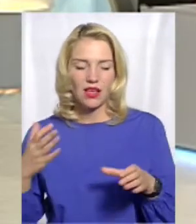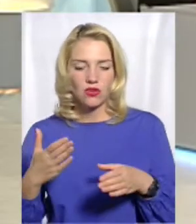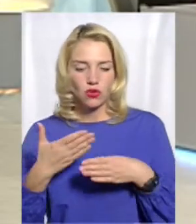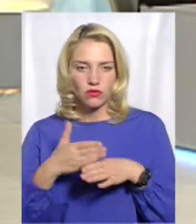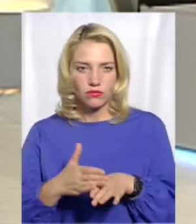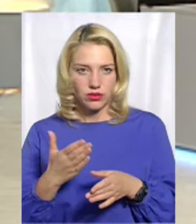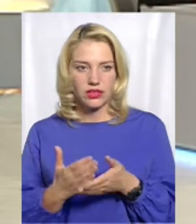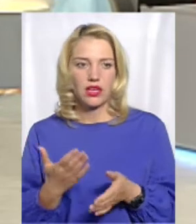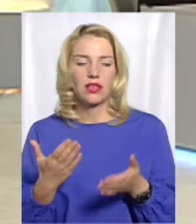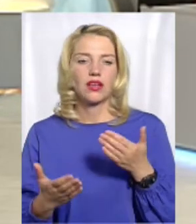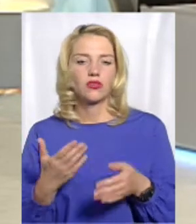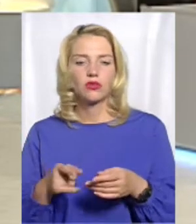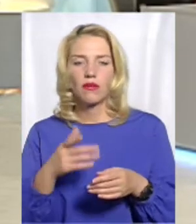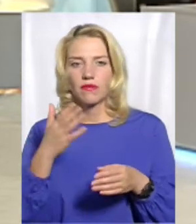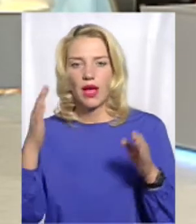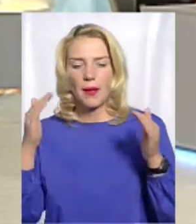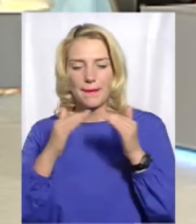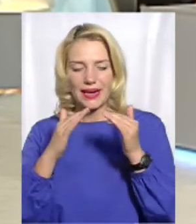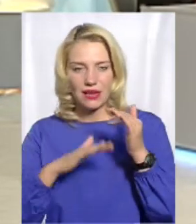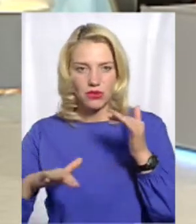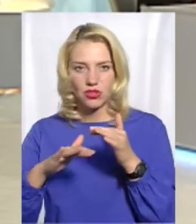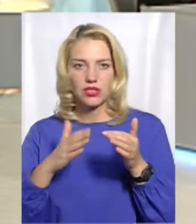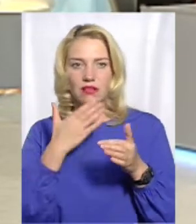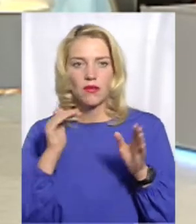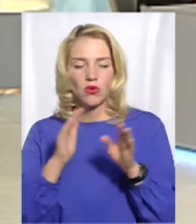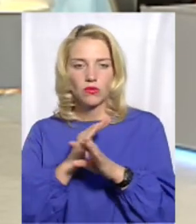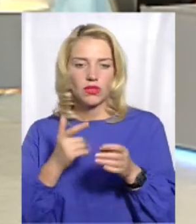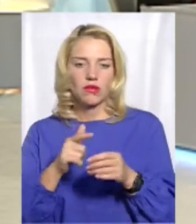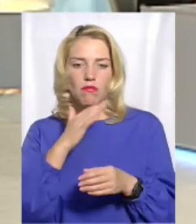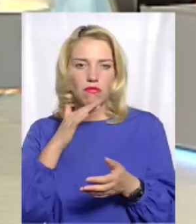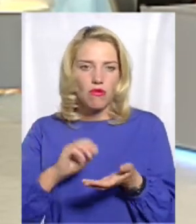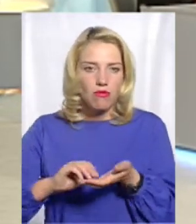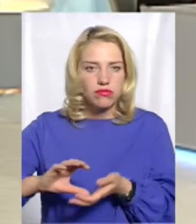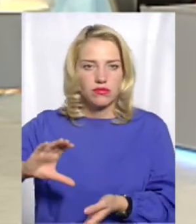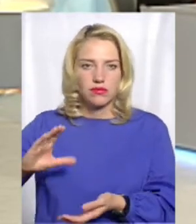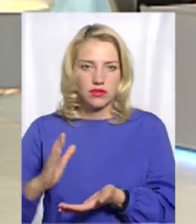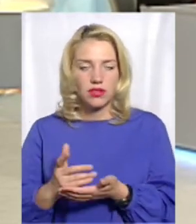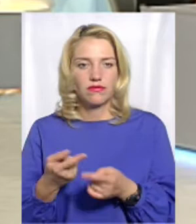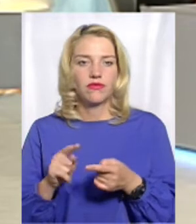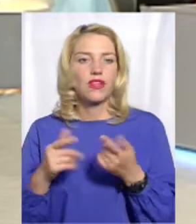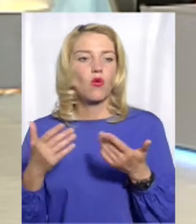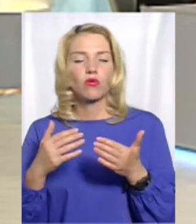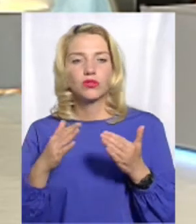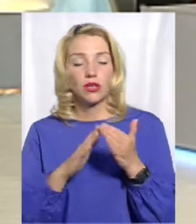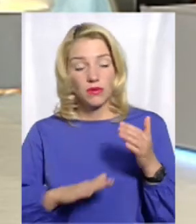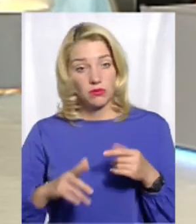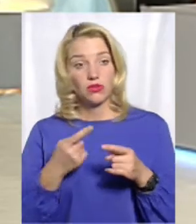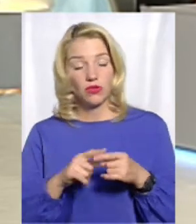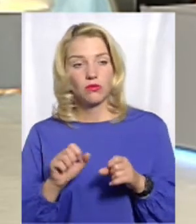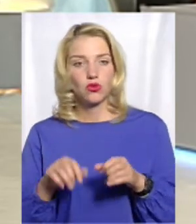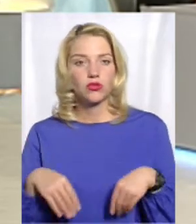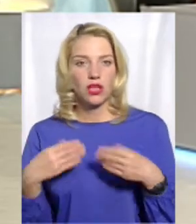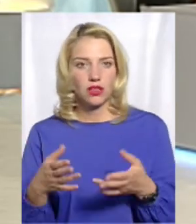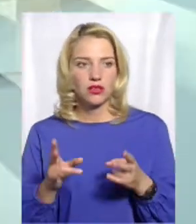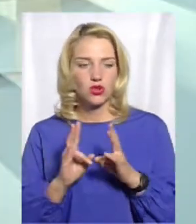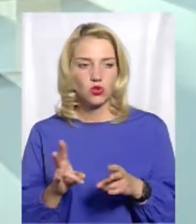якщо це непровітрюване приміщення, якщо їх накопилася велика кількість десь там в якомусь приміщенні, то вони можуть завдати